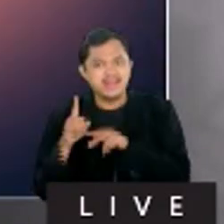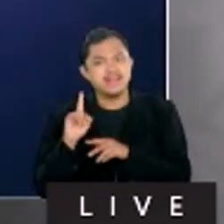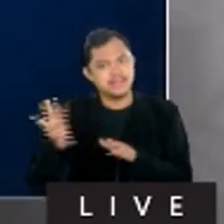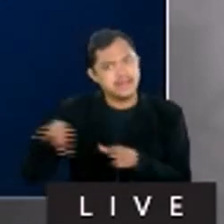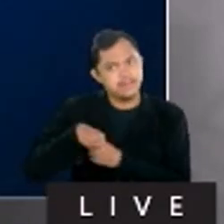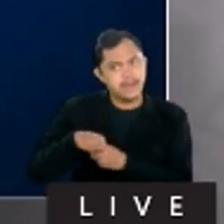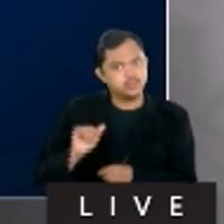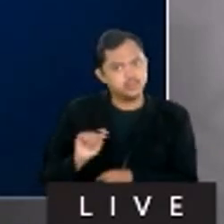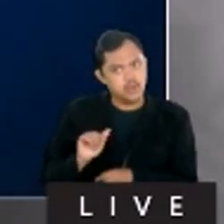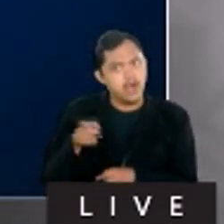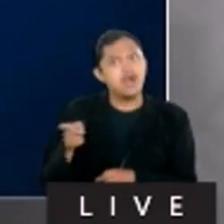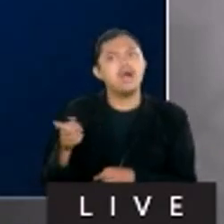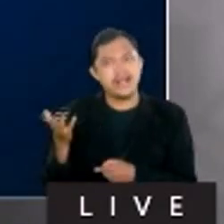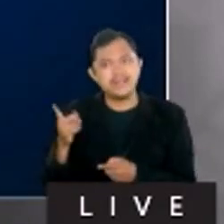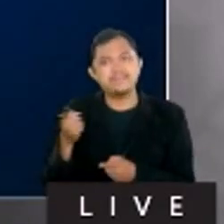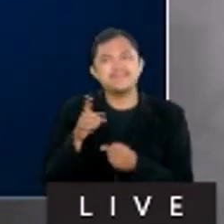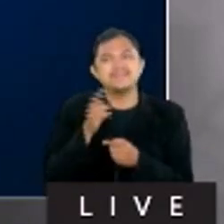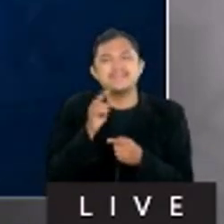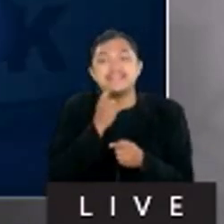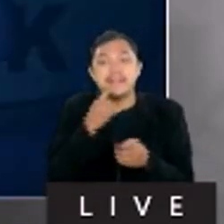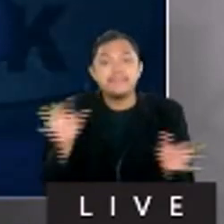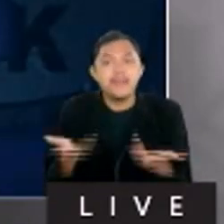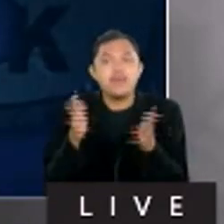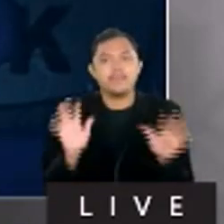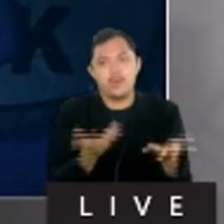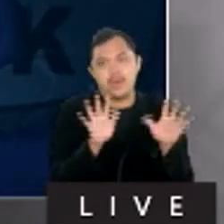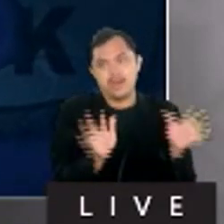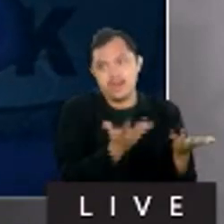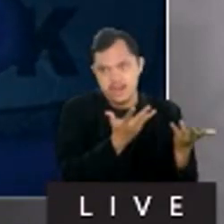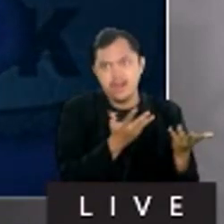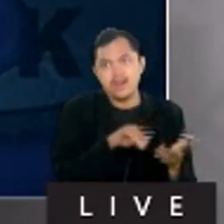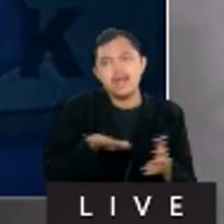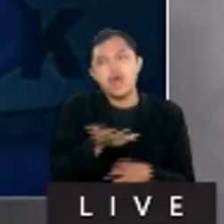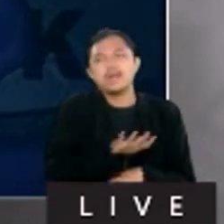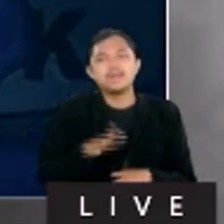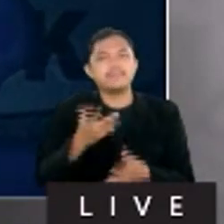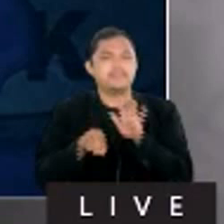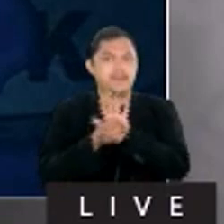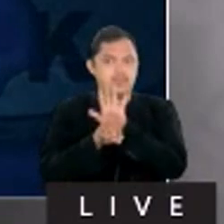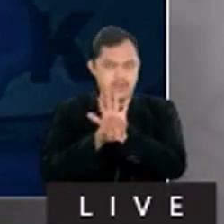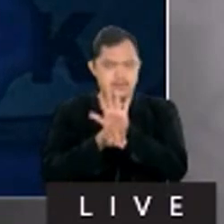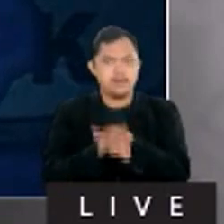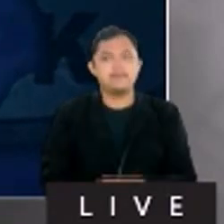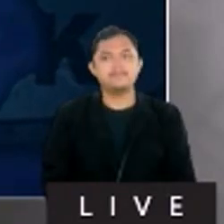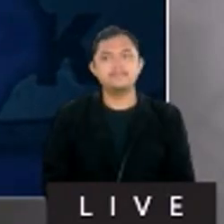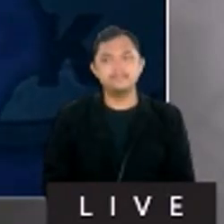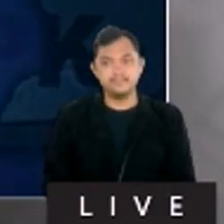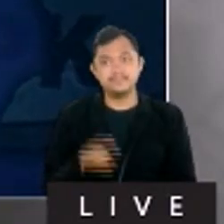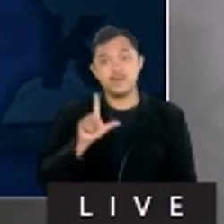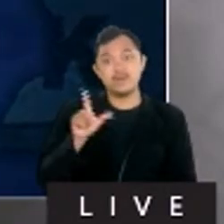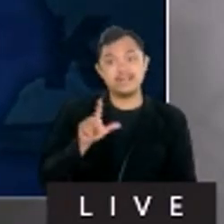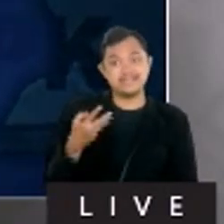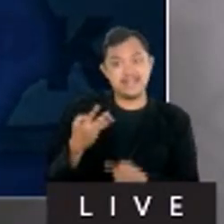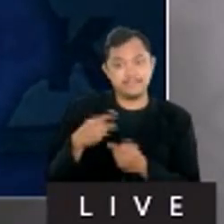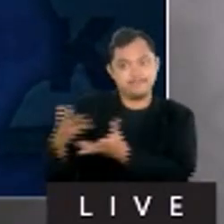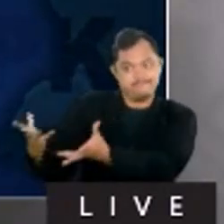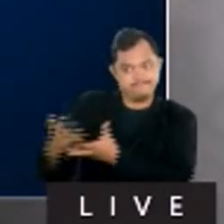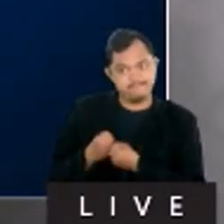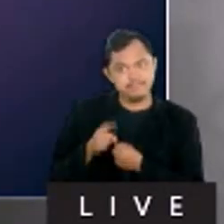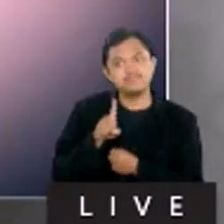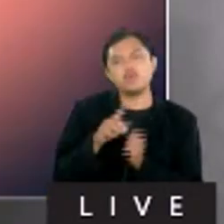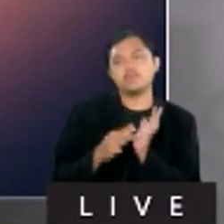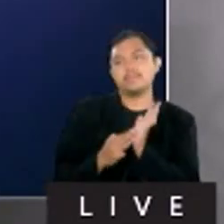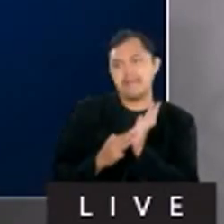terkait dengan sejumlah pembangunan infrastruktur di Provinsi Papua. Lukas diduga menerima uang sebesar 1 miliar dari RL